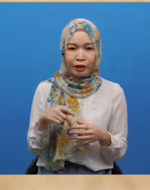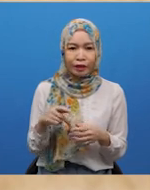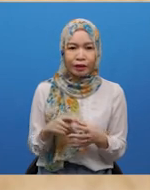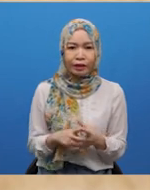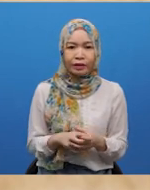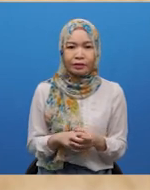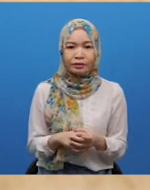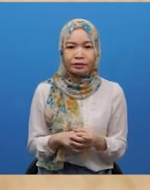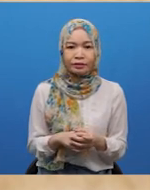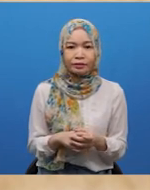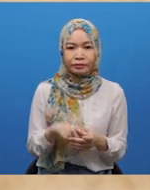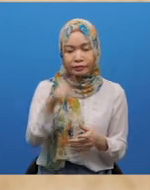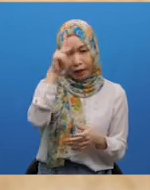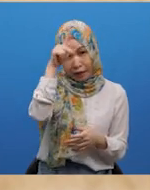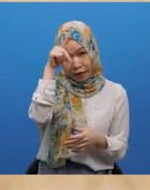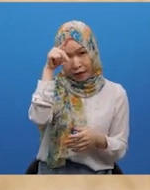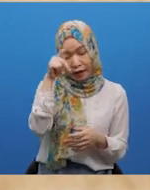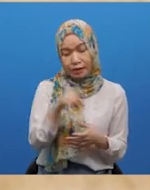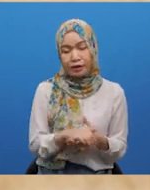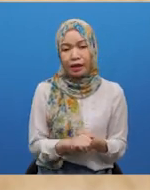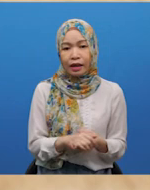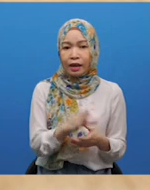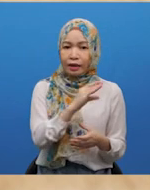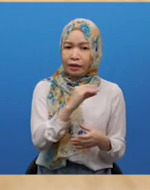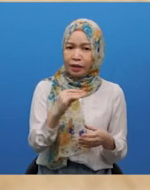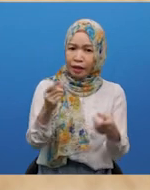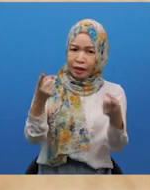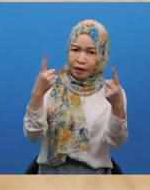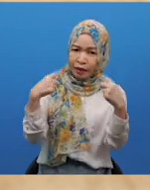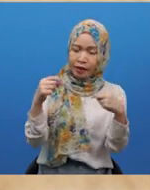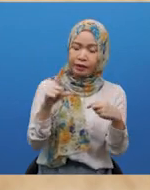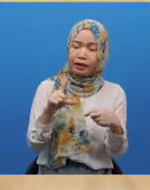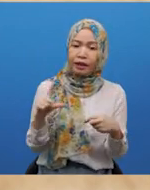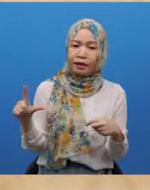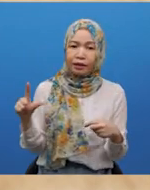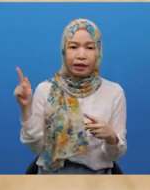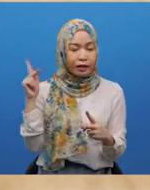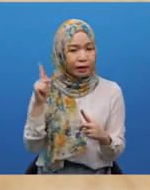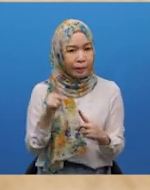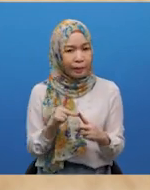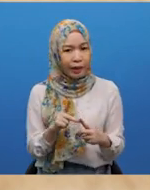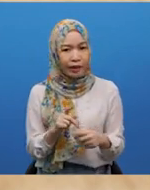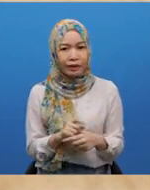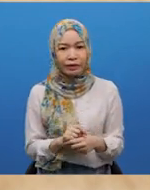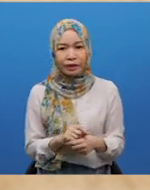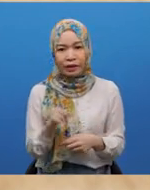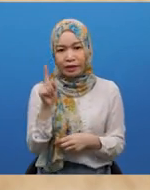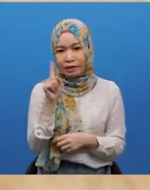Unggas gurda sangat perkasa, menjadi